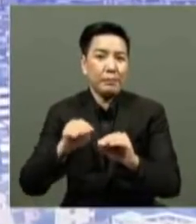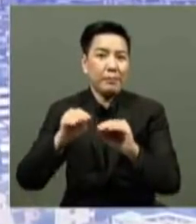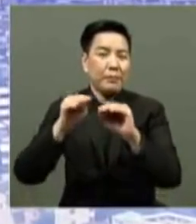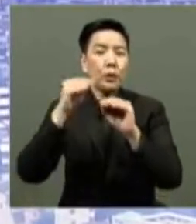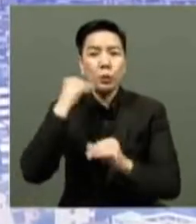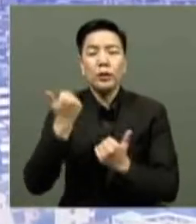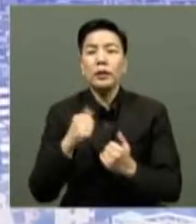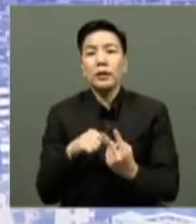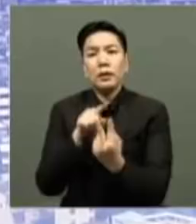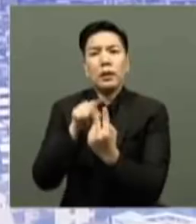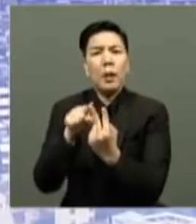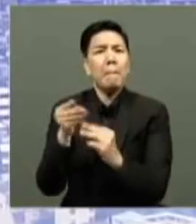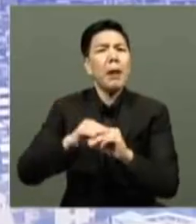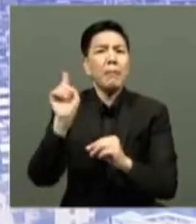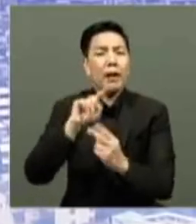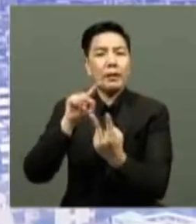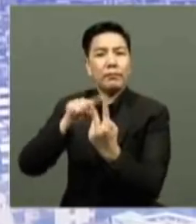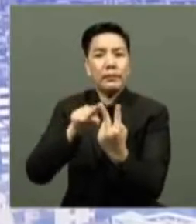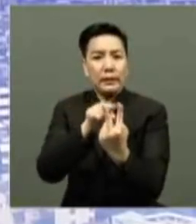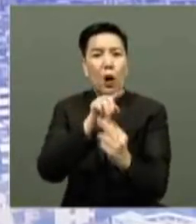ล้านคนเป็นตัวเลขนะวันนี้นะครับแต่ว่าตัวเลขนี้เพิ่มขึ้นทุกวันเปลี่ยนแปลงทุกวันนะครับซึ่งจะมาจาก2ส่วนด้วยกันก็คือส่วนที่ท่านให้ข้อมูลเพิ่มเติมแล้วก็เราไปคล้องและท่านผ่านเกณฑ์นะ